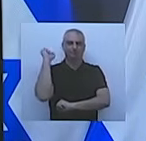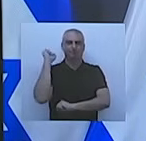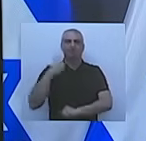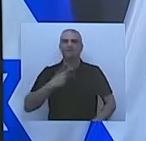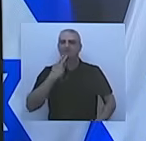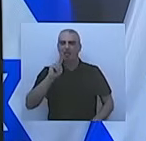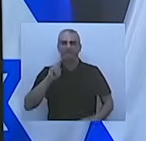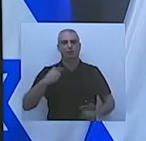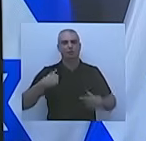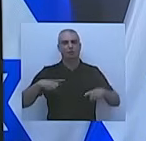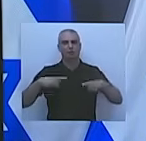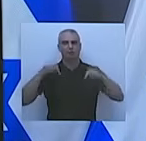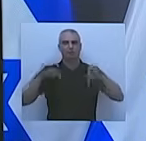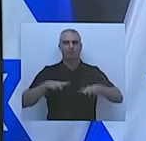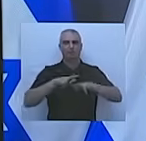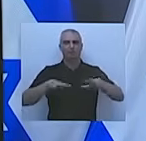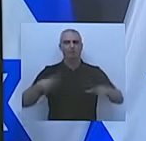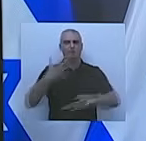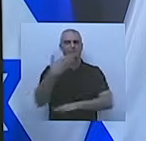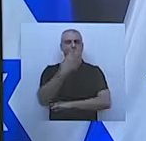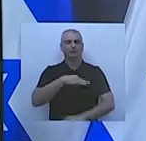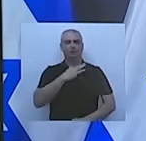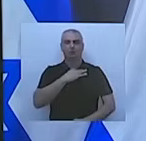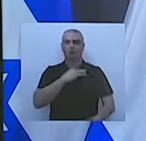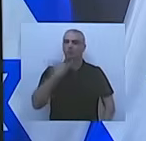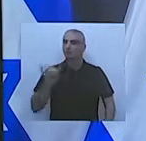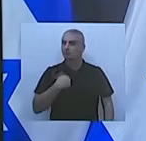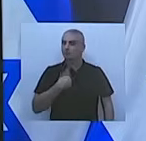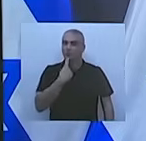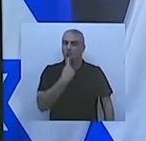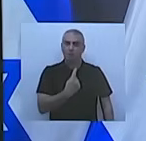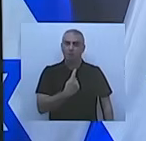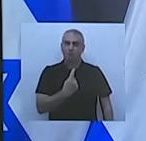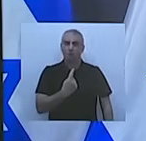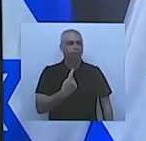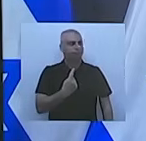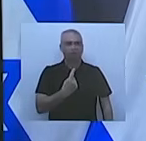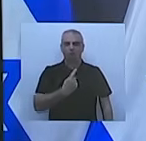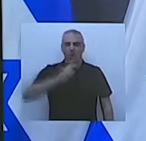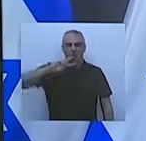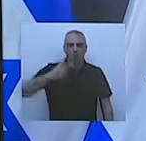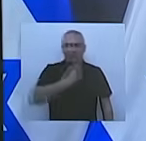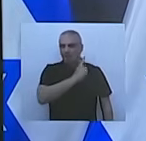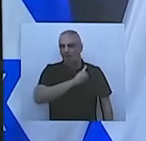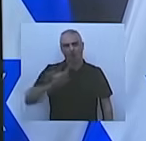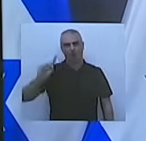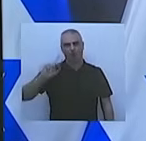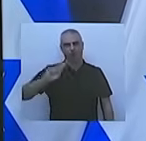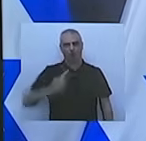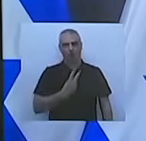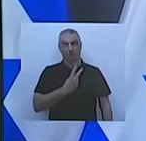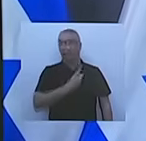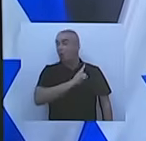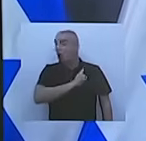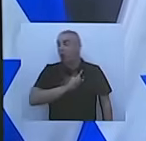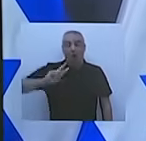angajatorii care au parte din efective din efective din angajați plecați în concentrare și aceasta suferă cheltuielile statului sunt